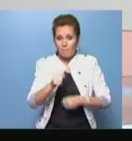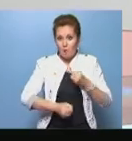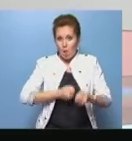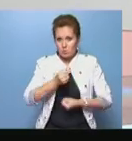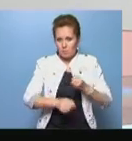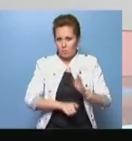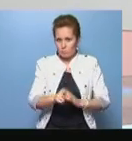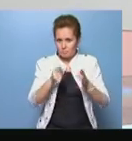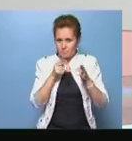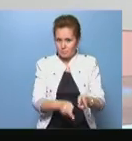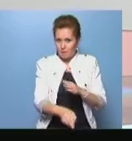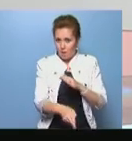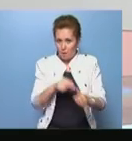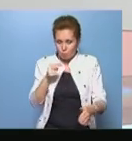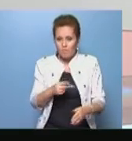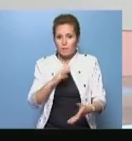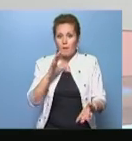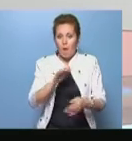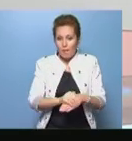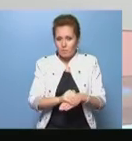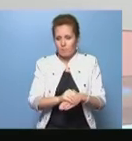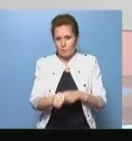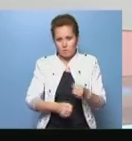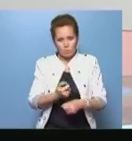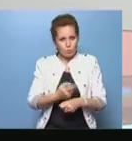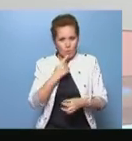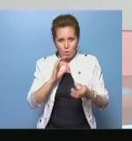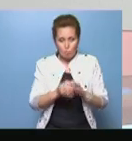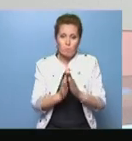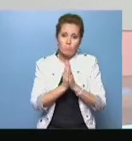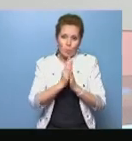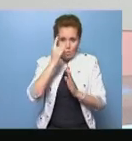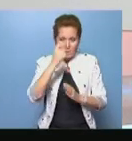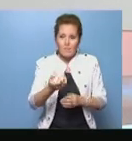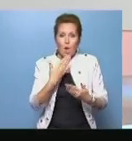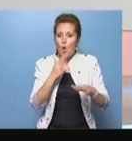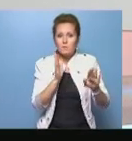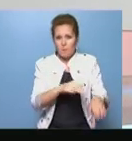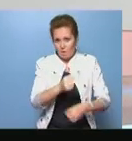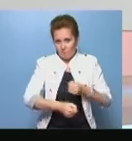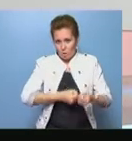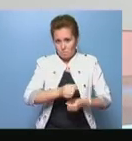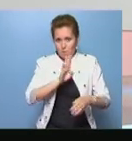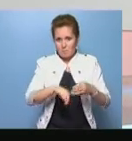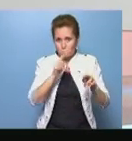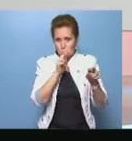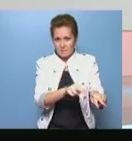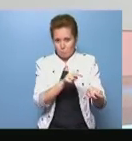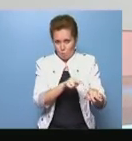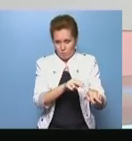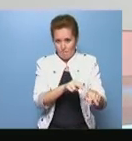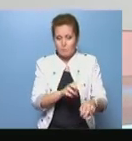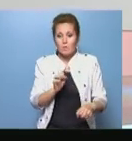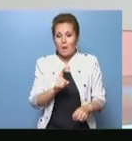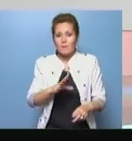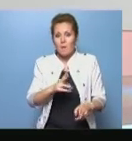Найти воришек сложно, говорят в полиции, и снова просят не оставлять двухколесный транспорт без присмотра. Как не стать жертвой злоумышленников?